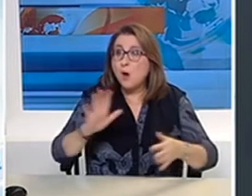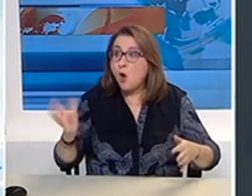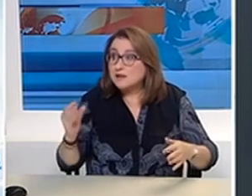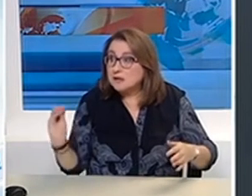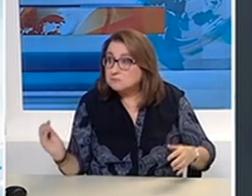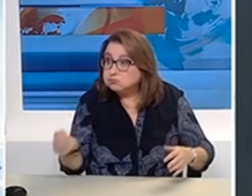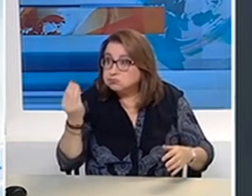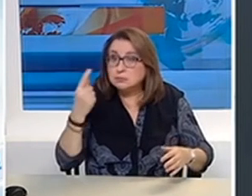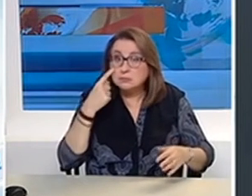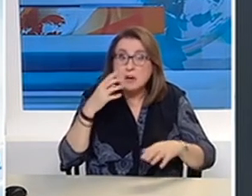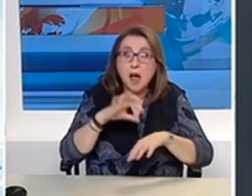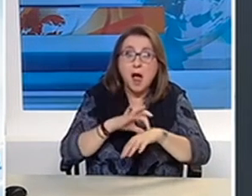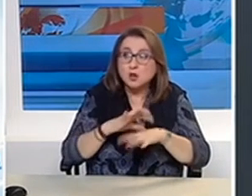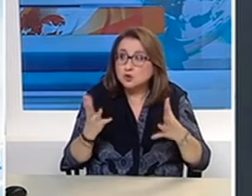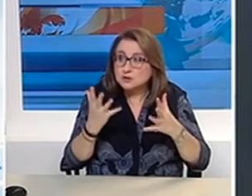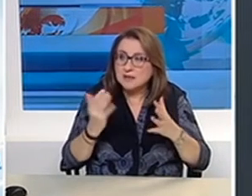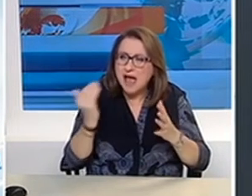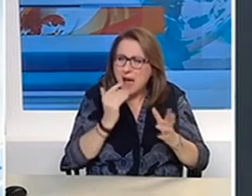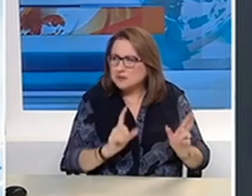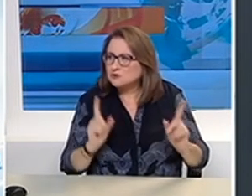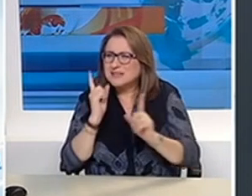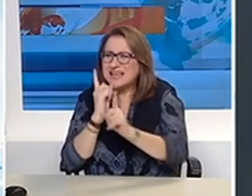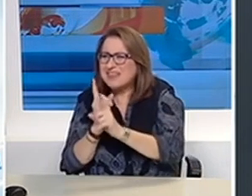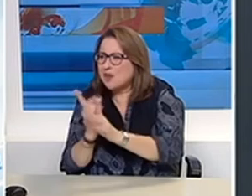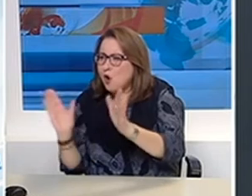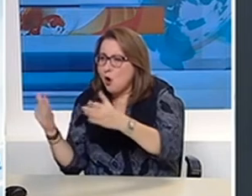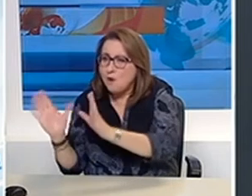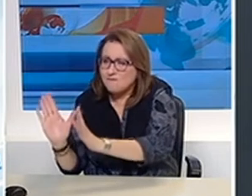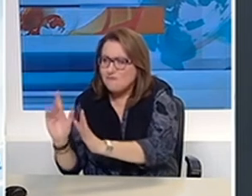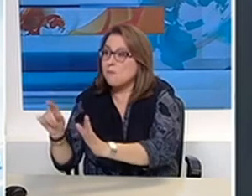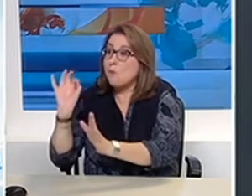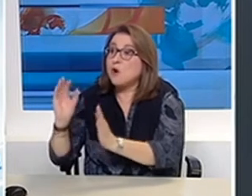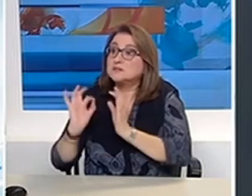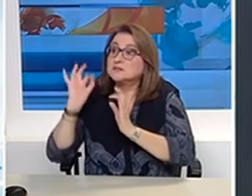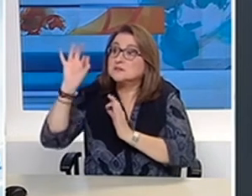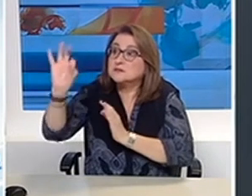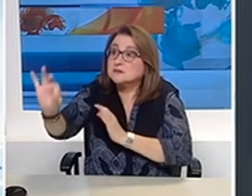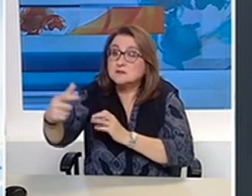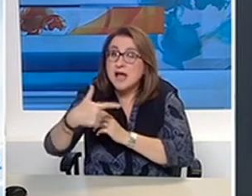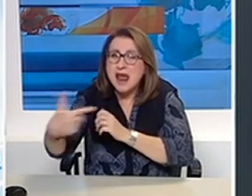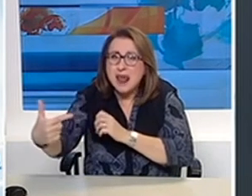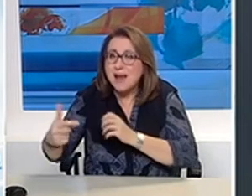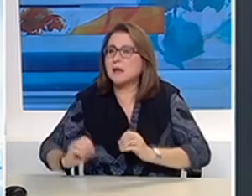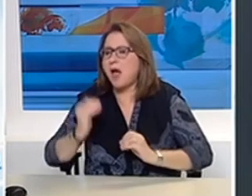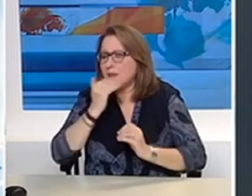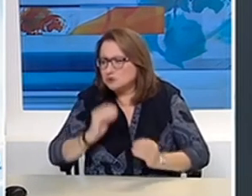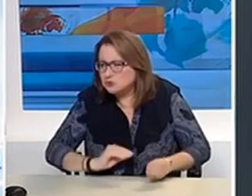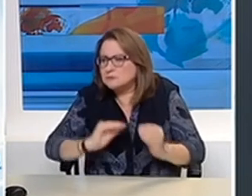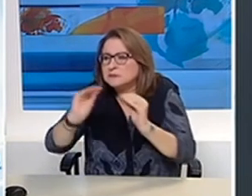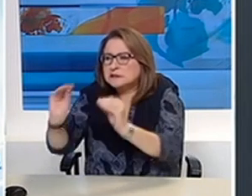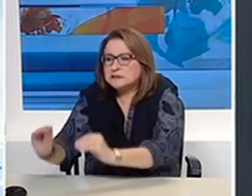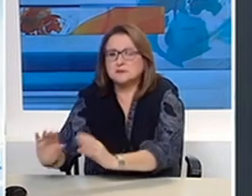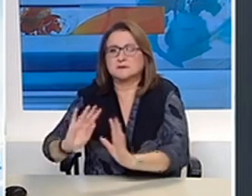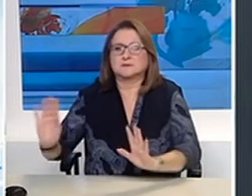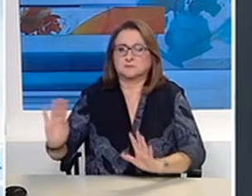περιστατικού, απομόνωση σε ειδικό χώρο αποβίβαση στο επόμενο λιμάνι, το οποίο διαθέτει το απαραίτητο δυναμικό για τη διαχείρισή του και χνηλάτιση των επαφών του.